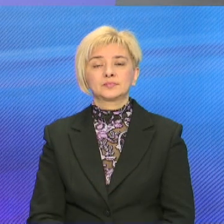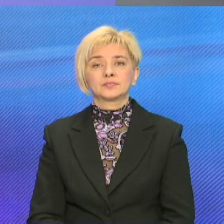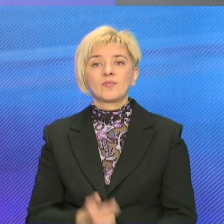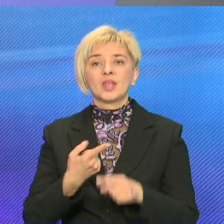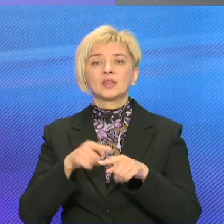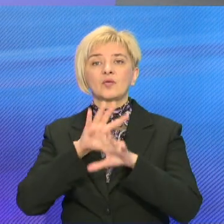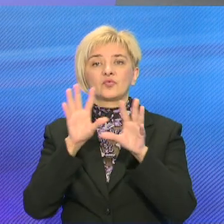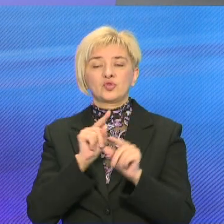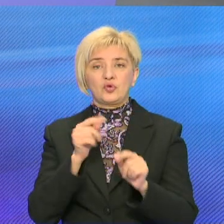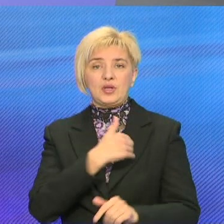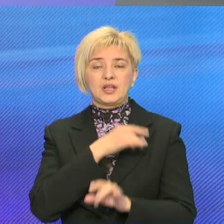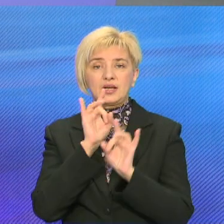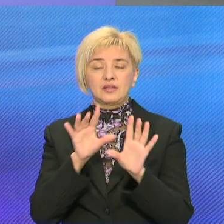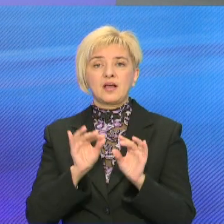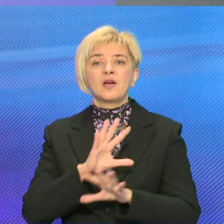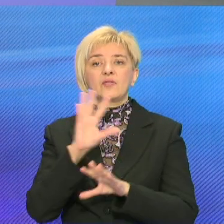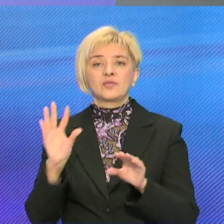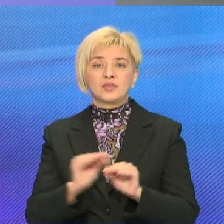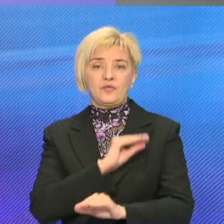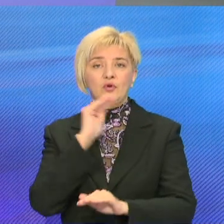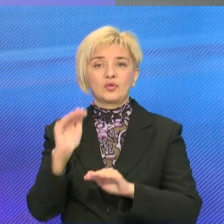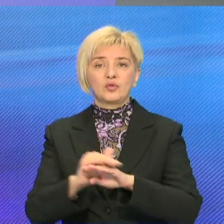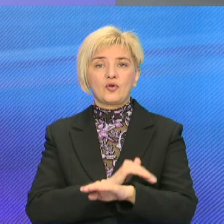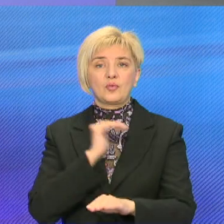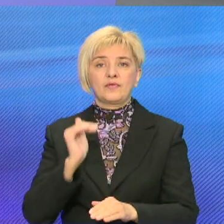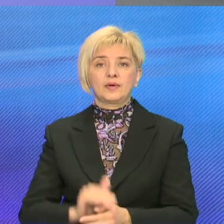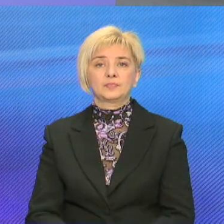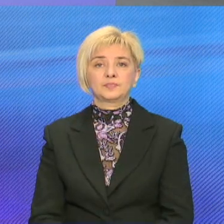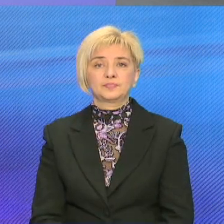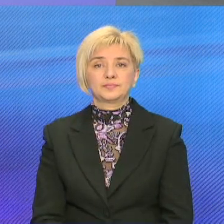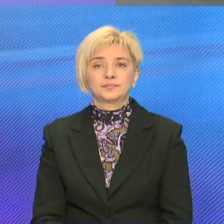И это все, что мы хотели рассказать. Развитываемся до наступных встреч у эфира.